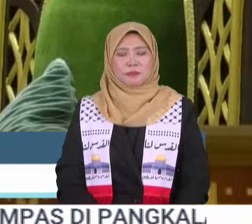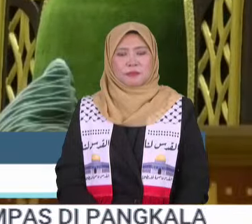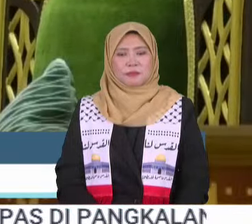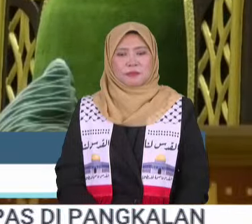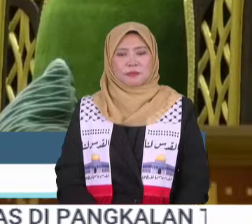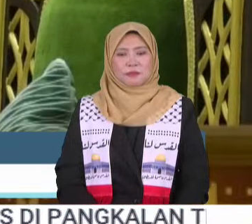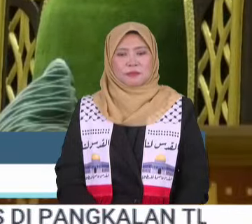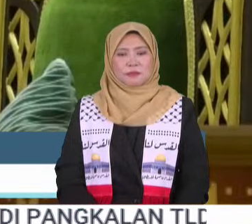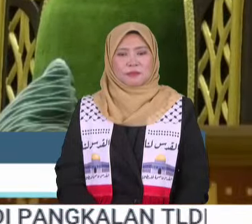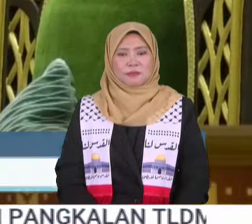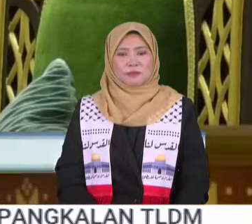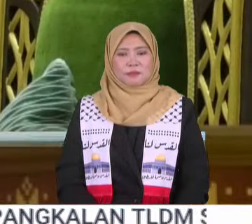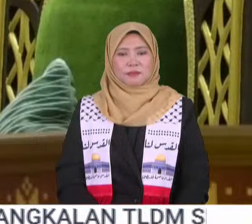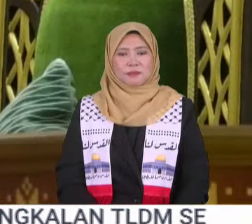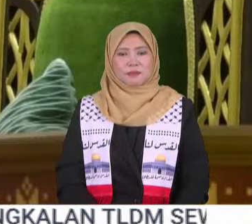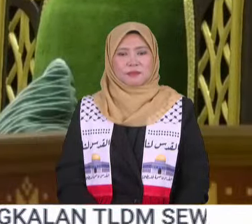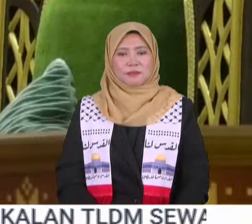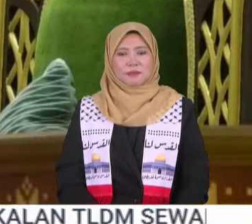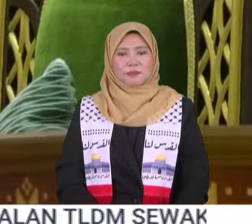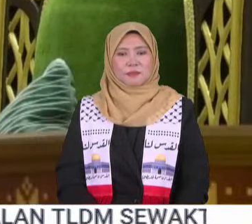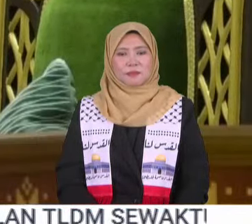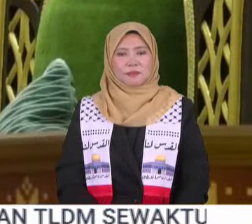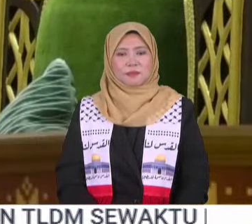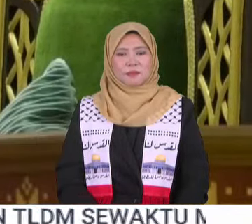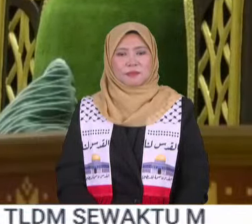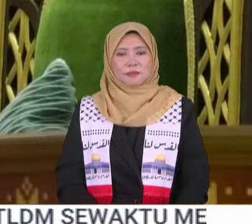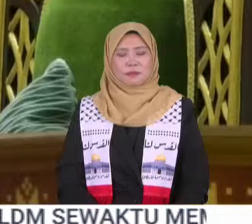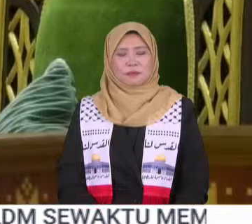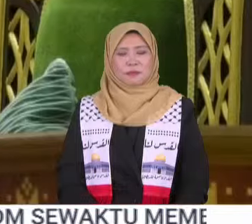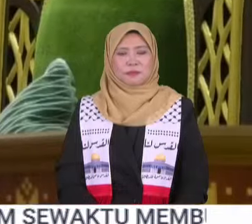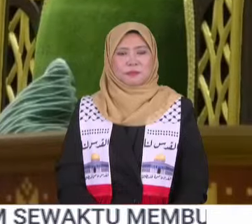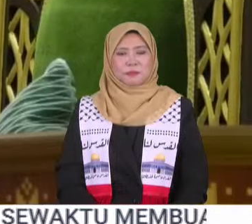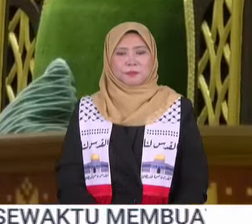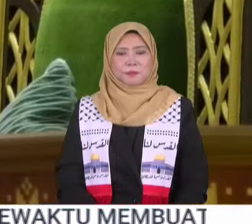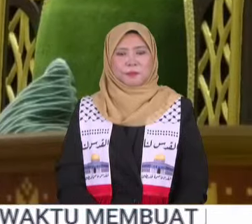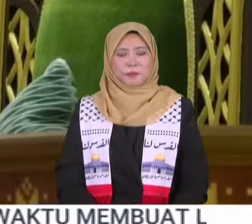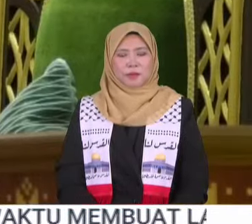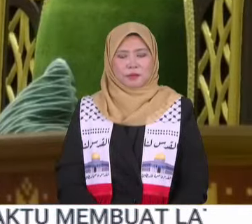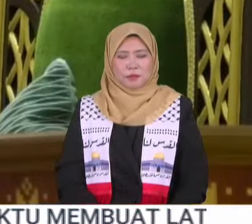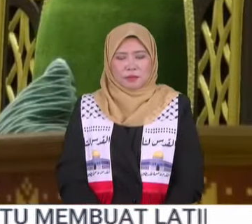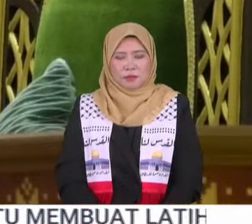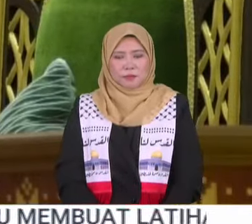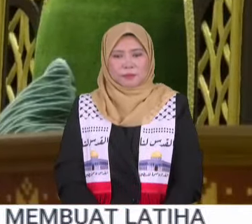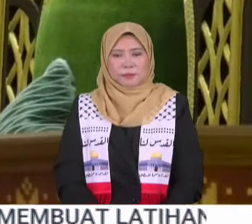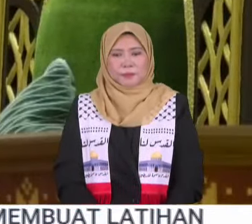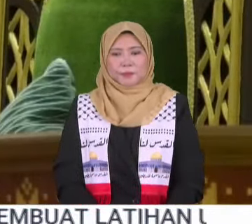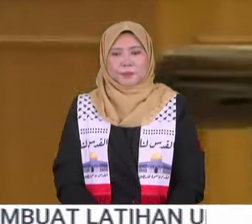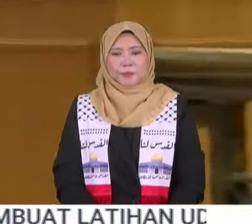Smart Asia dan